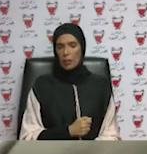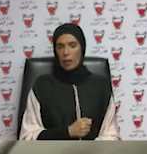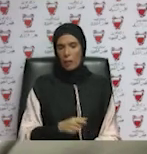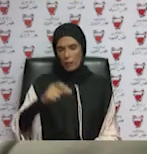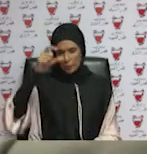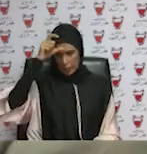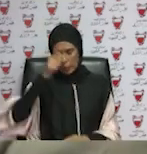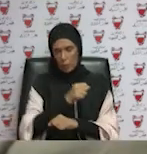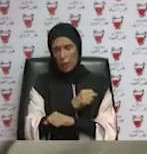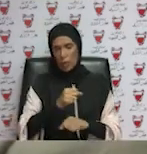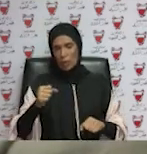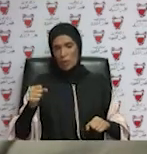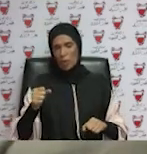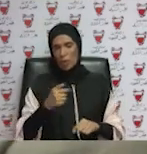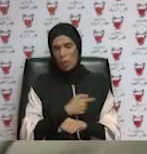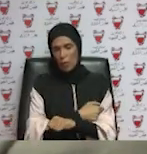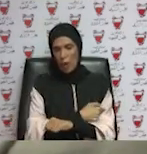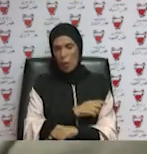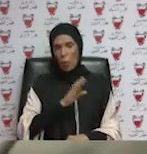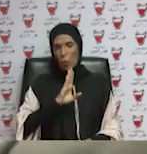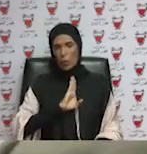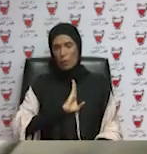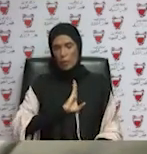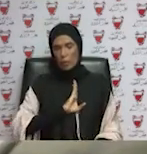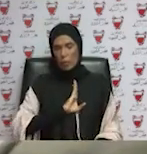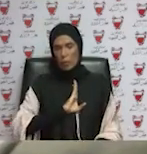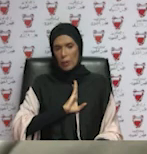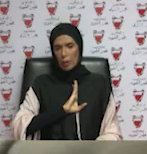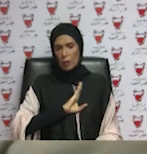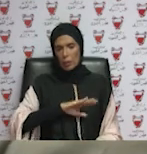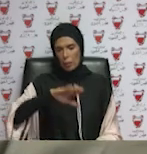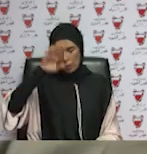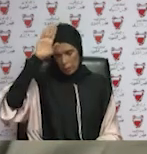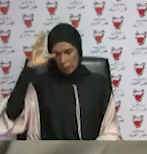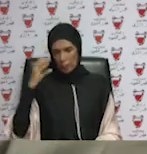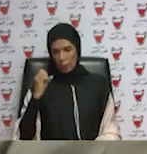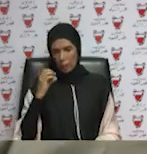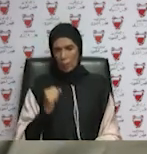السلمانية، مستشفى قوة الدفاع، مستشفى الملك حمد،